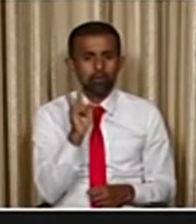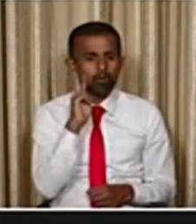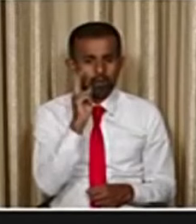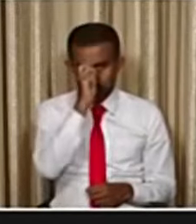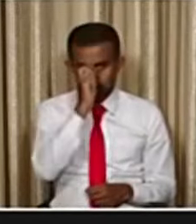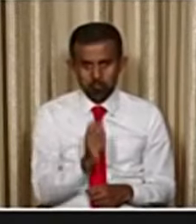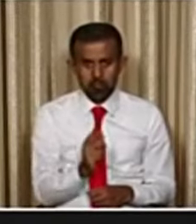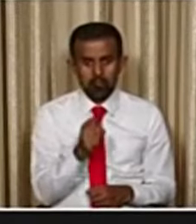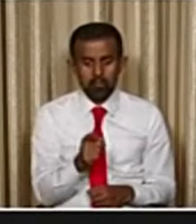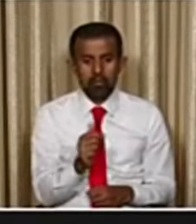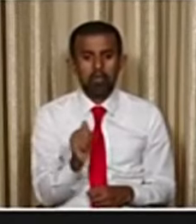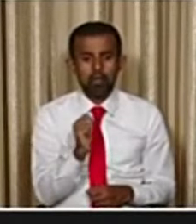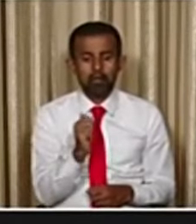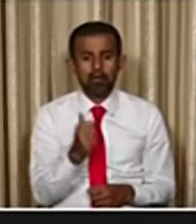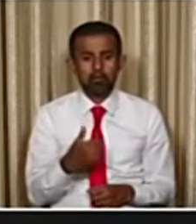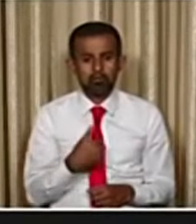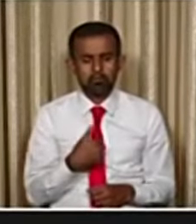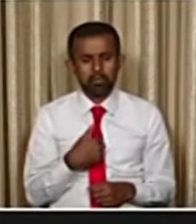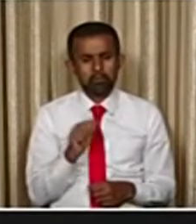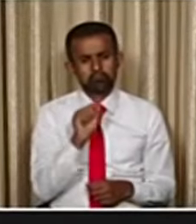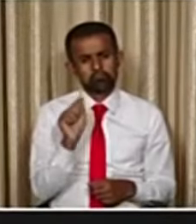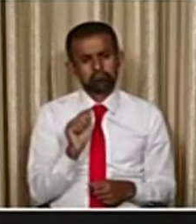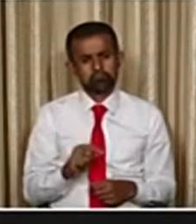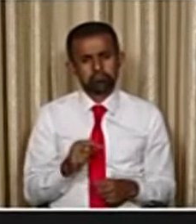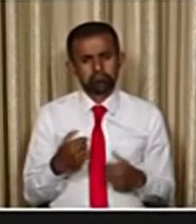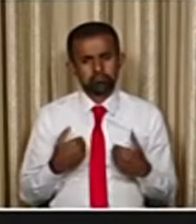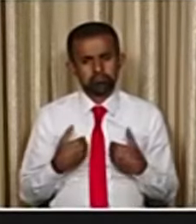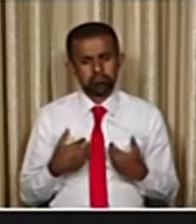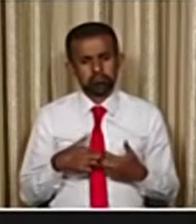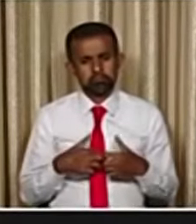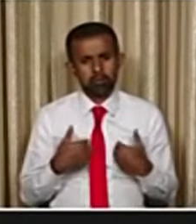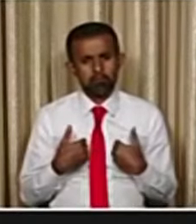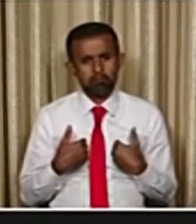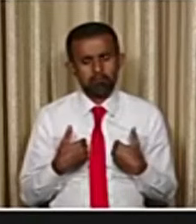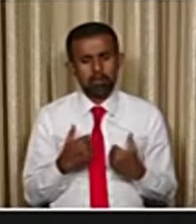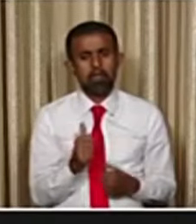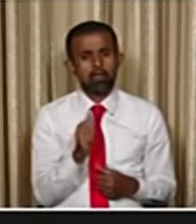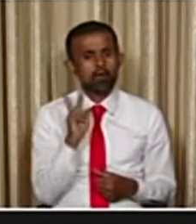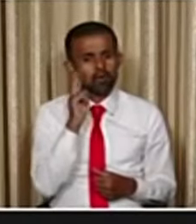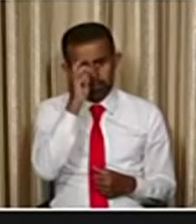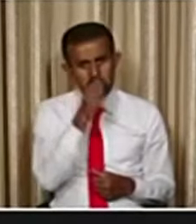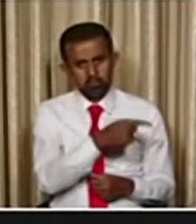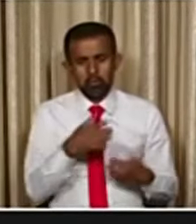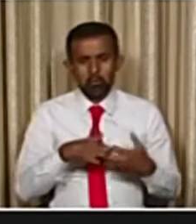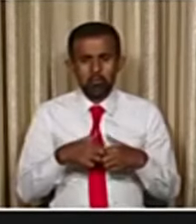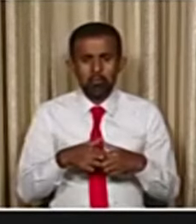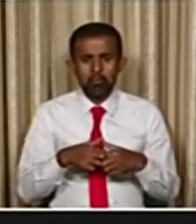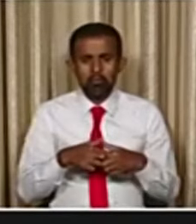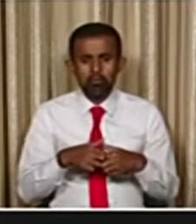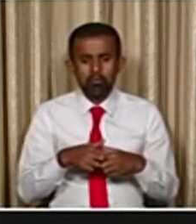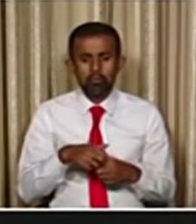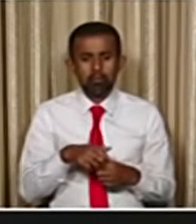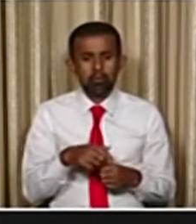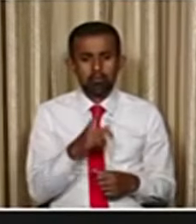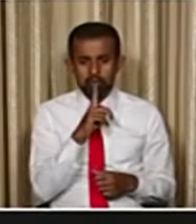වික්‍රමසිංහ මැතිතුමාට ඇයි මට ප්‍රශ්නයක් හිටින මට තියෙන අවංකව මට තියෙන ගැටලුවක් ඇයි රණල් වික්‍රමසිංහ මැතිතුමාට මේ අර්බුදකාරී තත්ත්වය